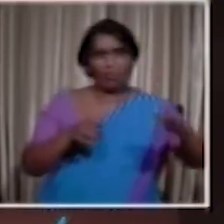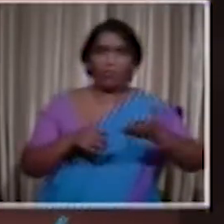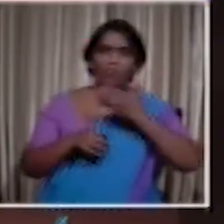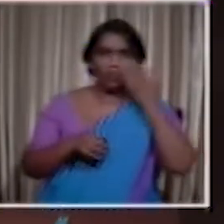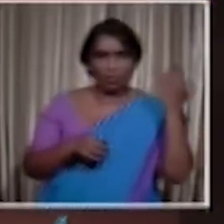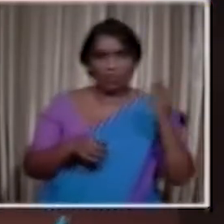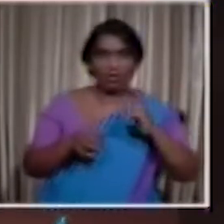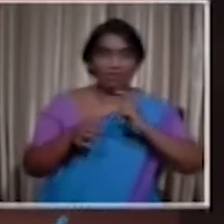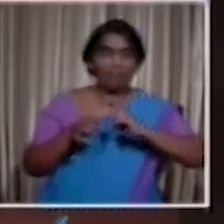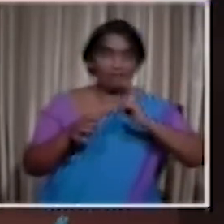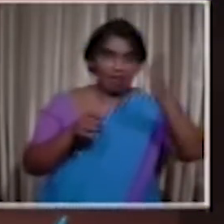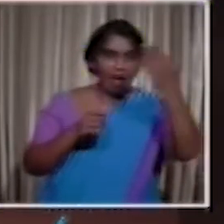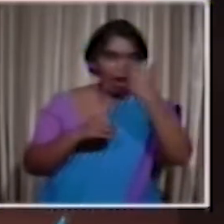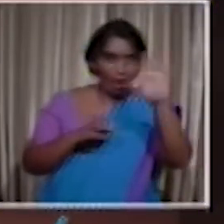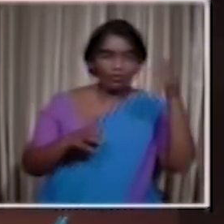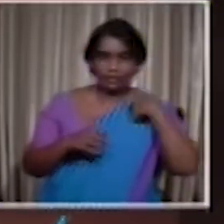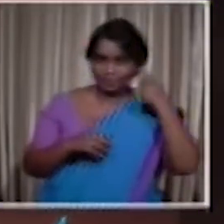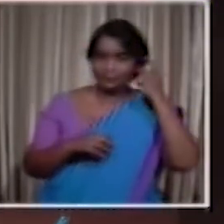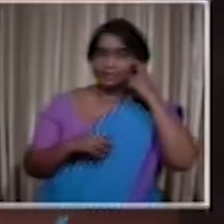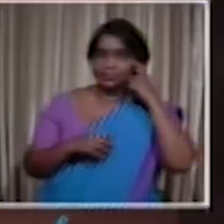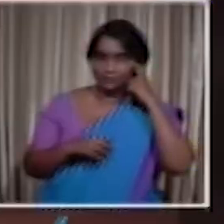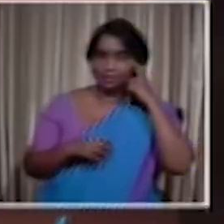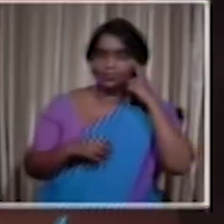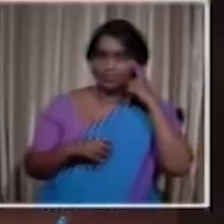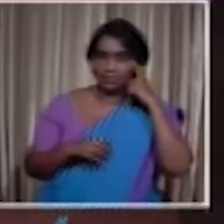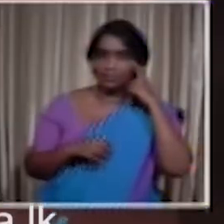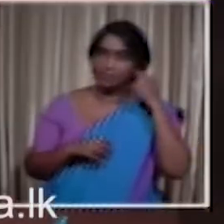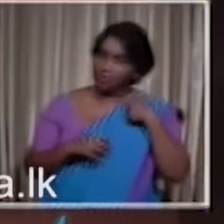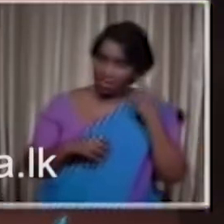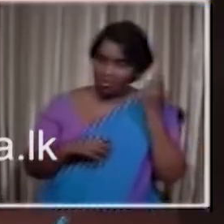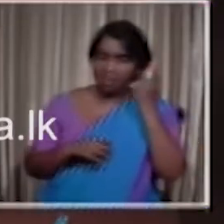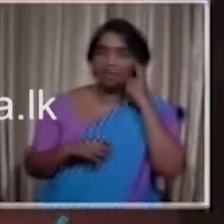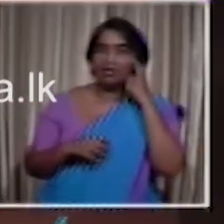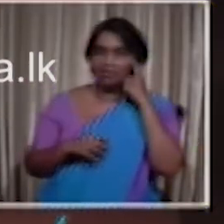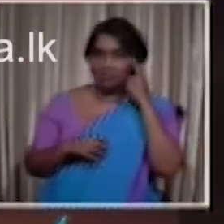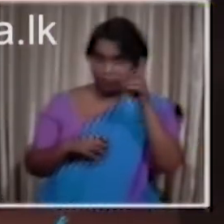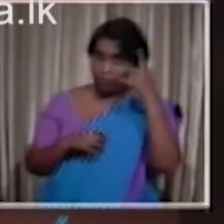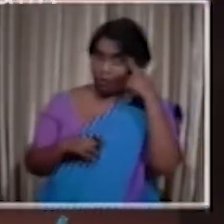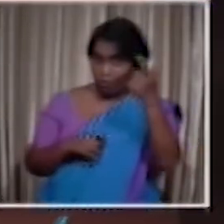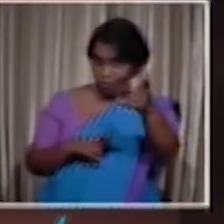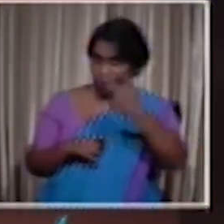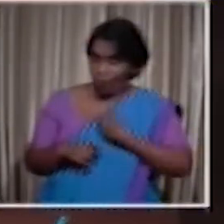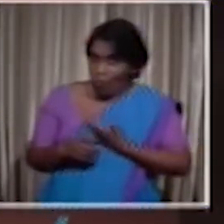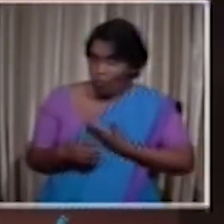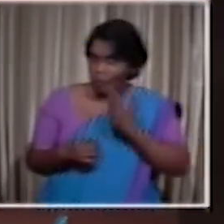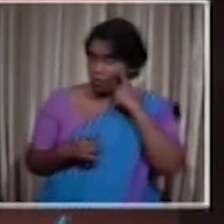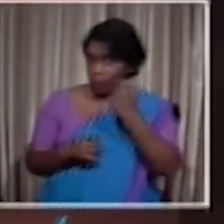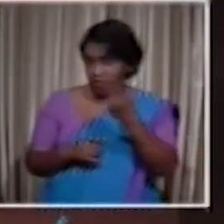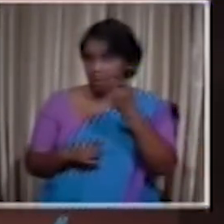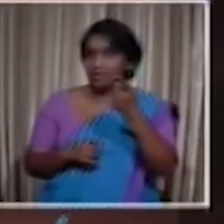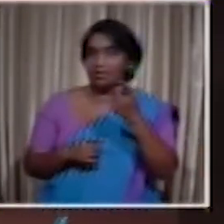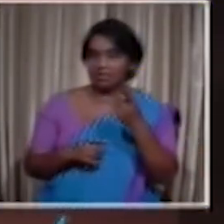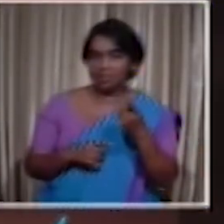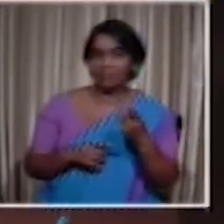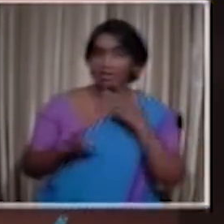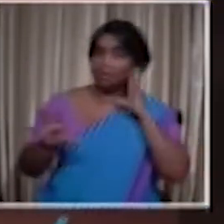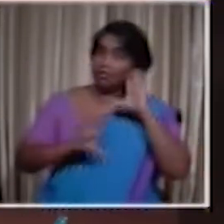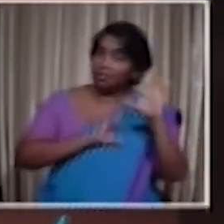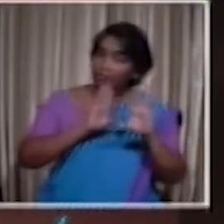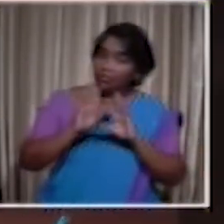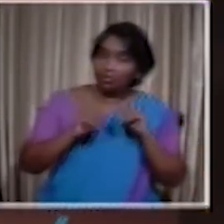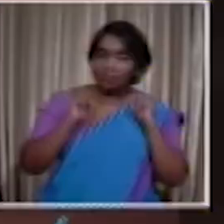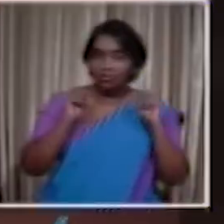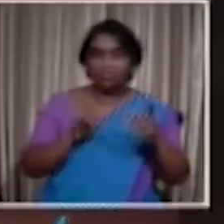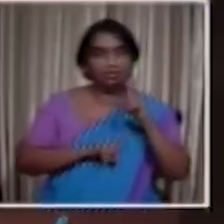දන්නවා ඔබතුමා අයින් කරන්නත් හදන බවත් මම දන්නවා. හරිද? මම මේක දන්නවා. ඔබතුමා දන්නවනේ මං ගැන හොඳට. හරිද? ඕන තොරතුරක් එන